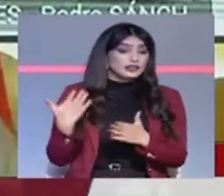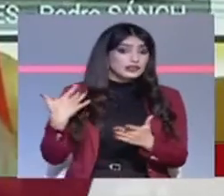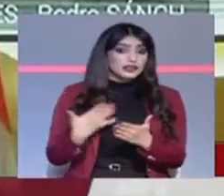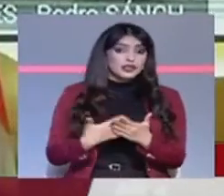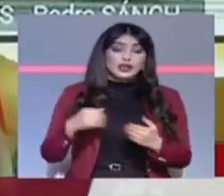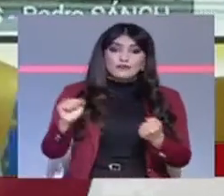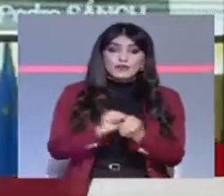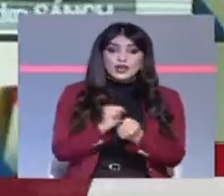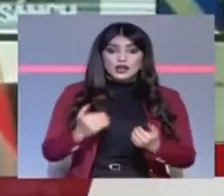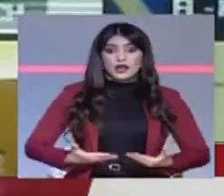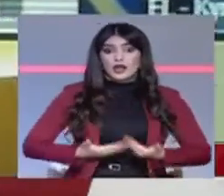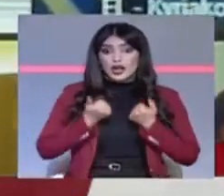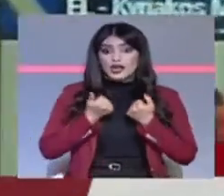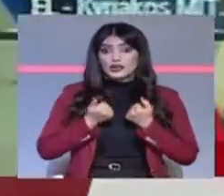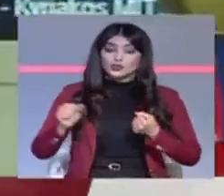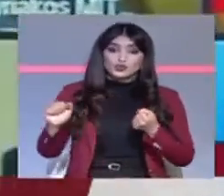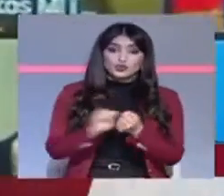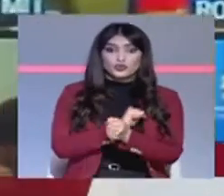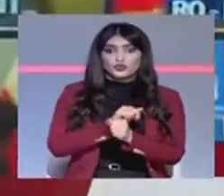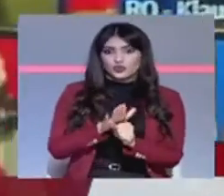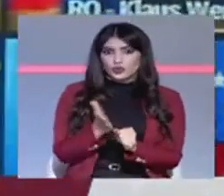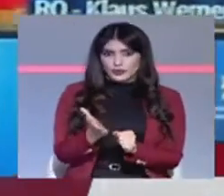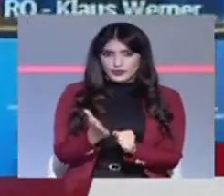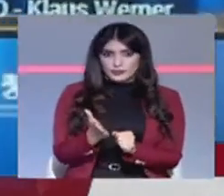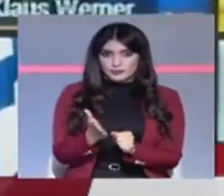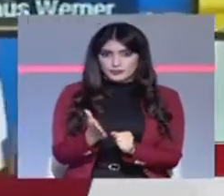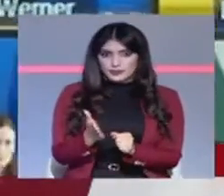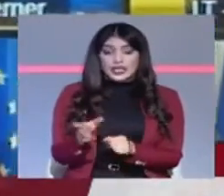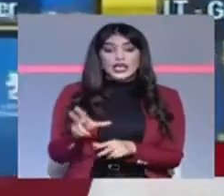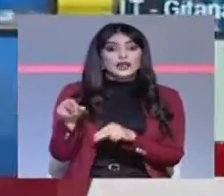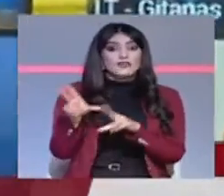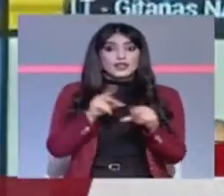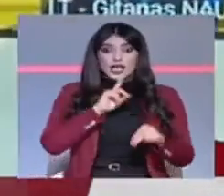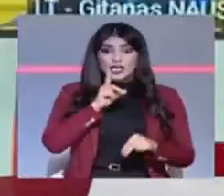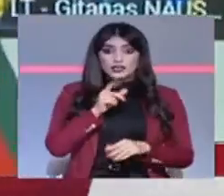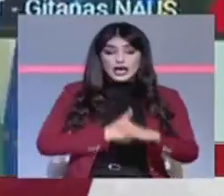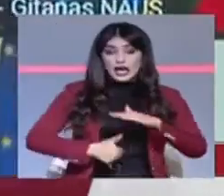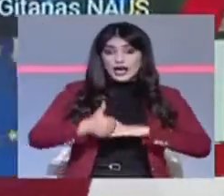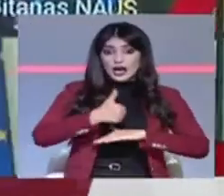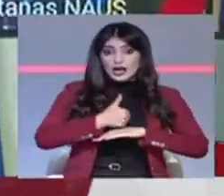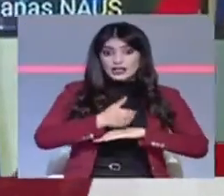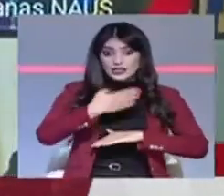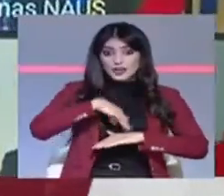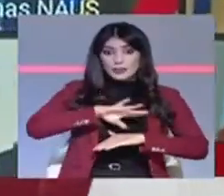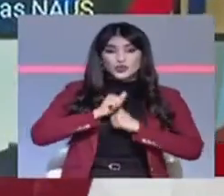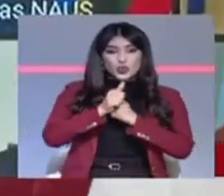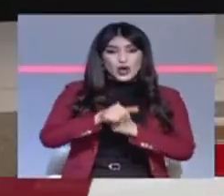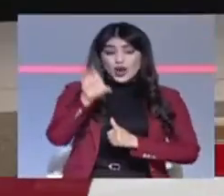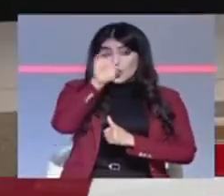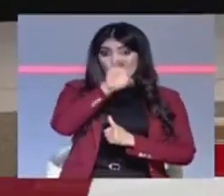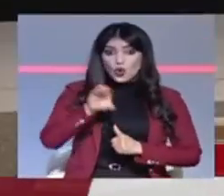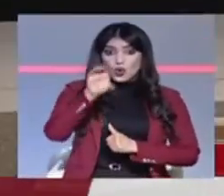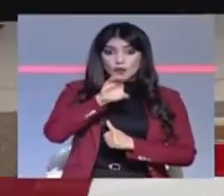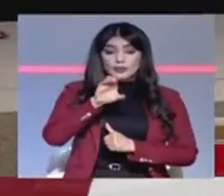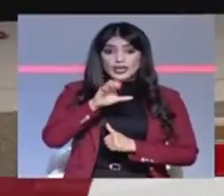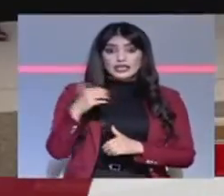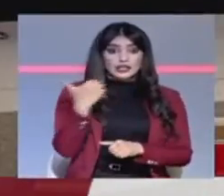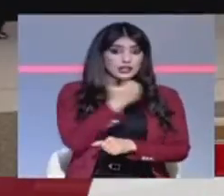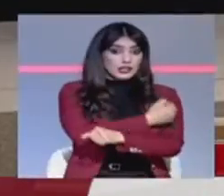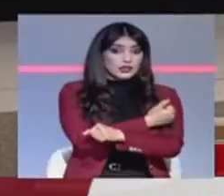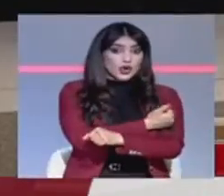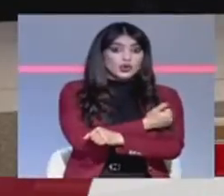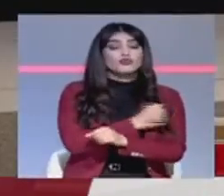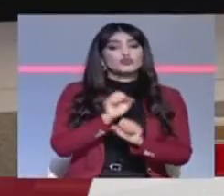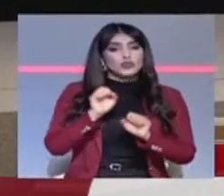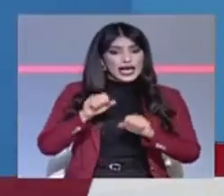فقوى من جائحه كوفي تسعه عشر واشارت رئيسه المفوضيه الاوروبيه الى ان اللقاحات قد تكون